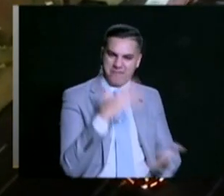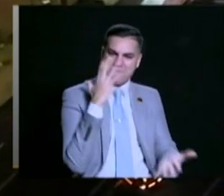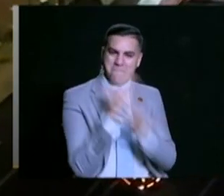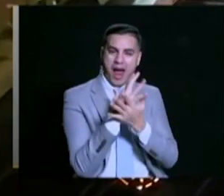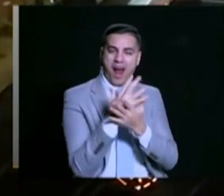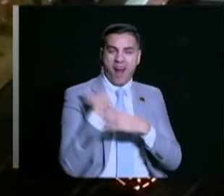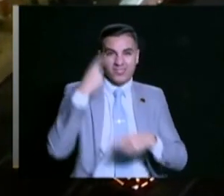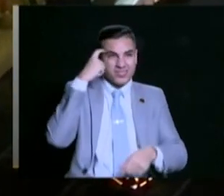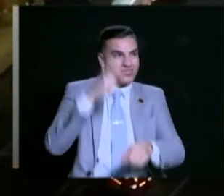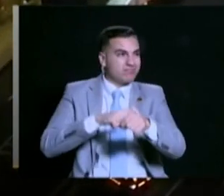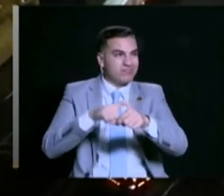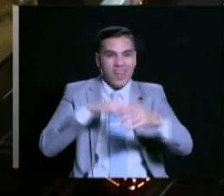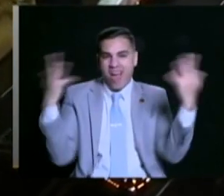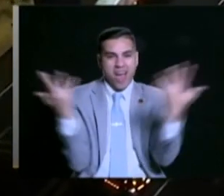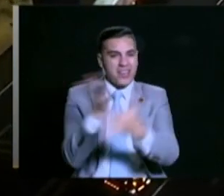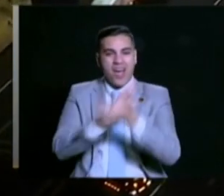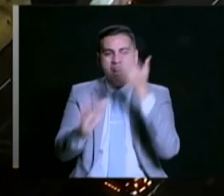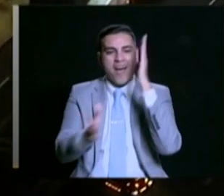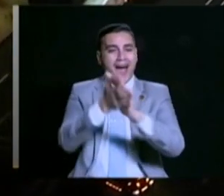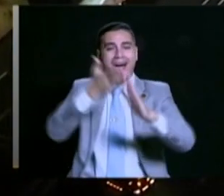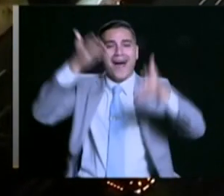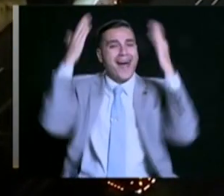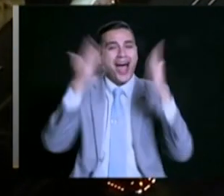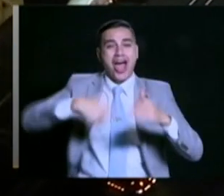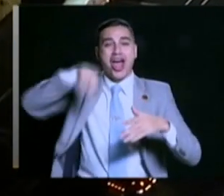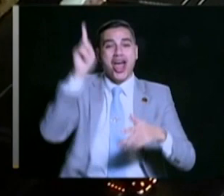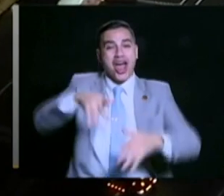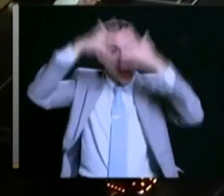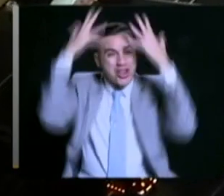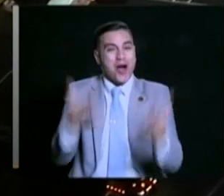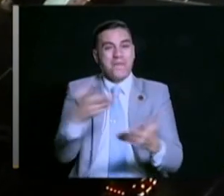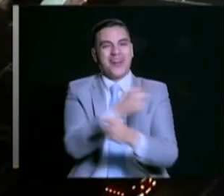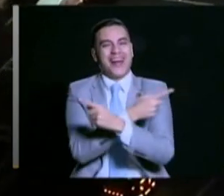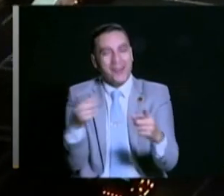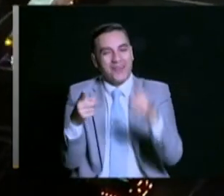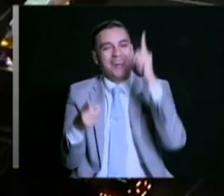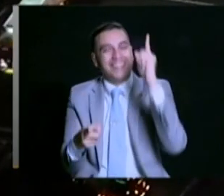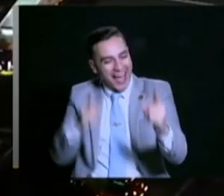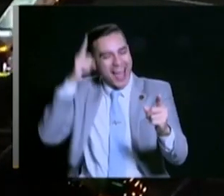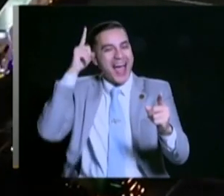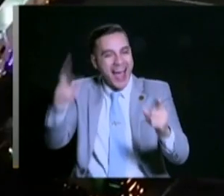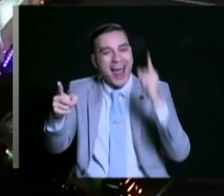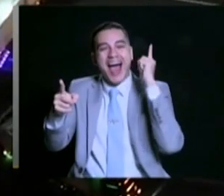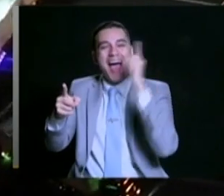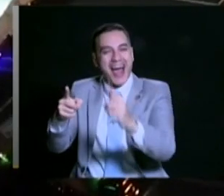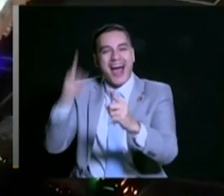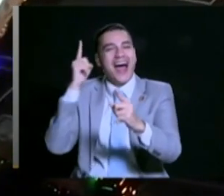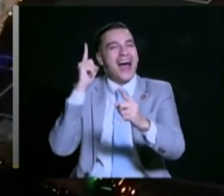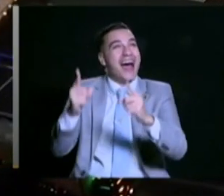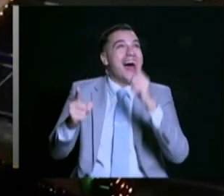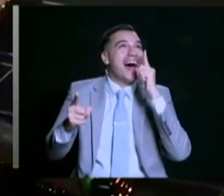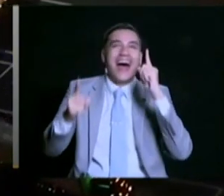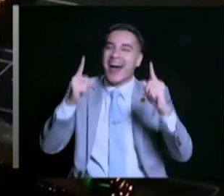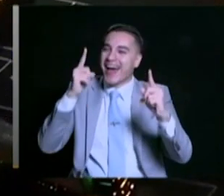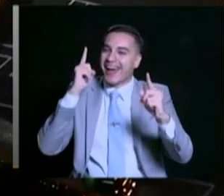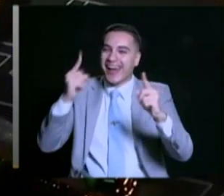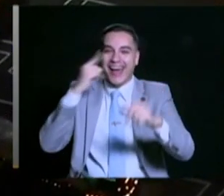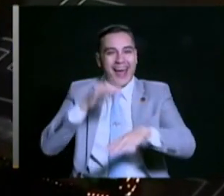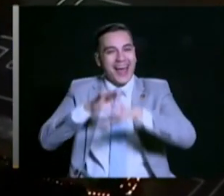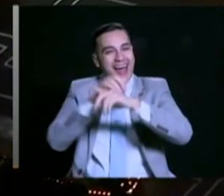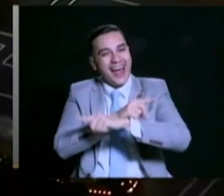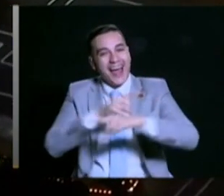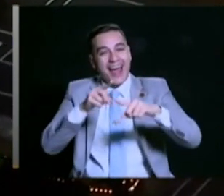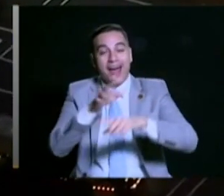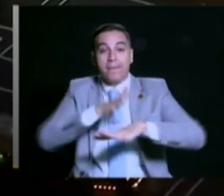بطريقتي وقدرت ان انا مش مثلته كتمثيل انا مثلته كاشاريا في ان انا قدمت الحاجه دي وانا حاسسها